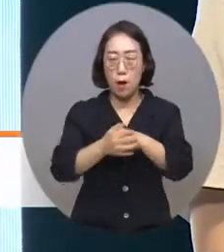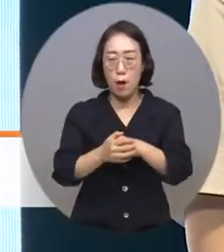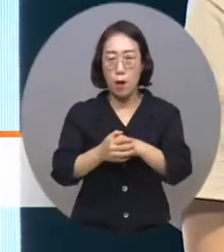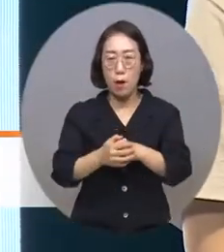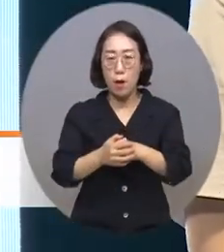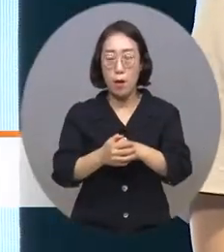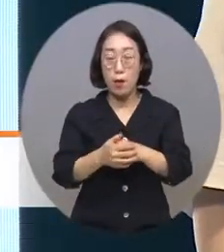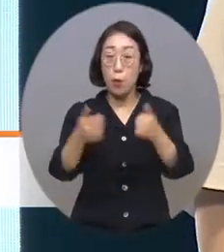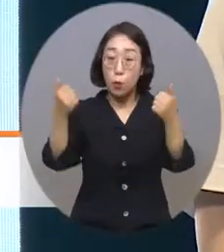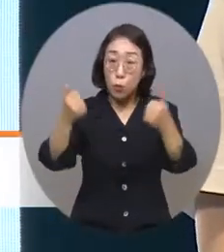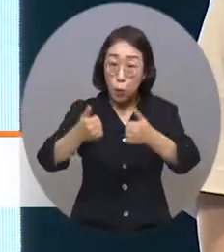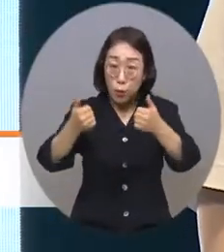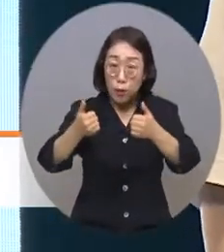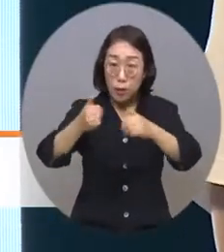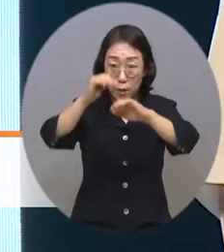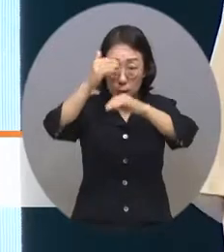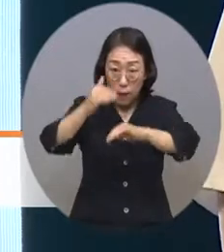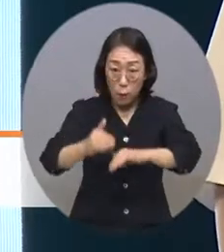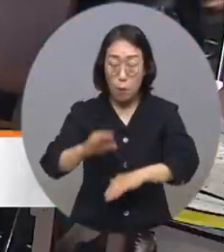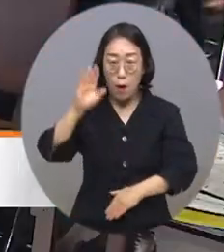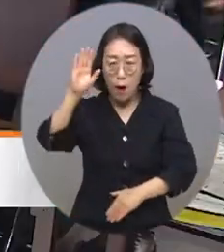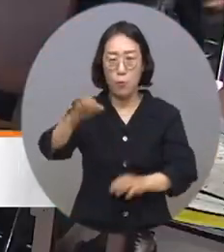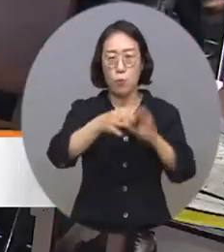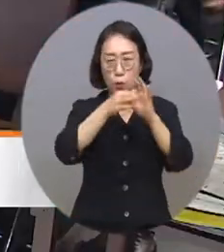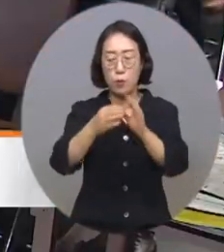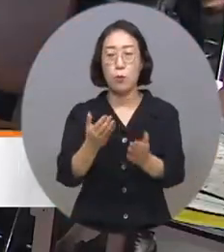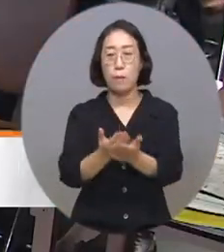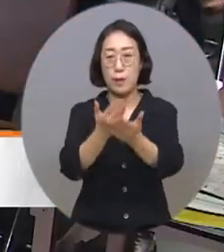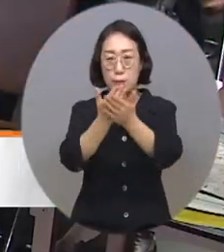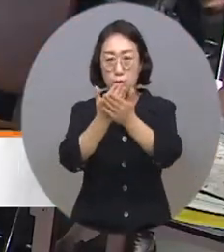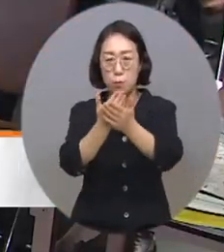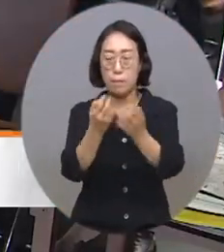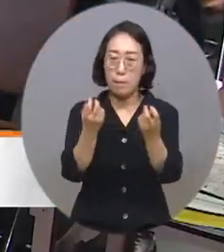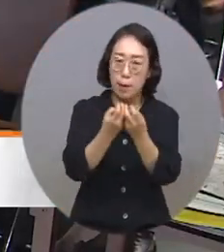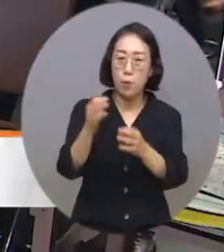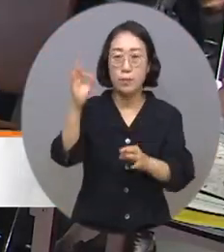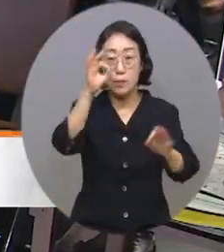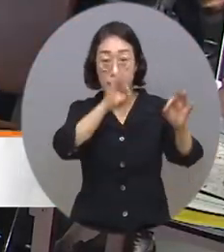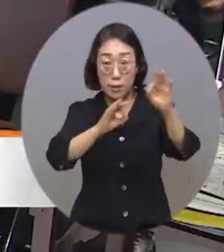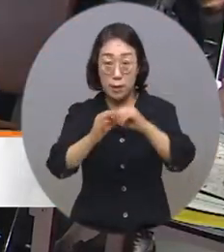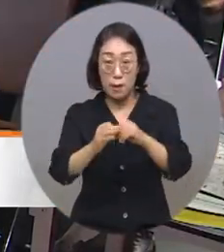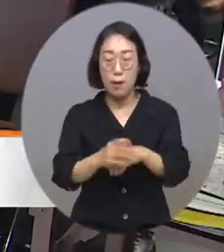논의를 바탕으로 복지TV는 지속적인 발전 방안을 모색하고